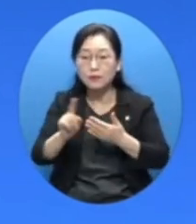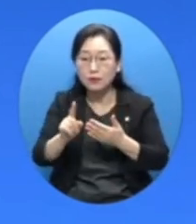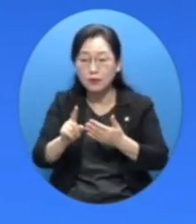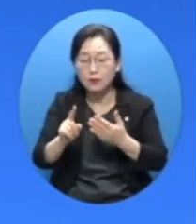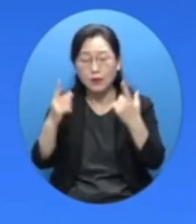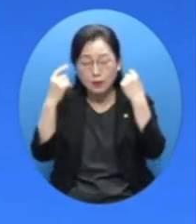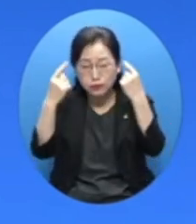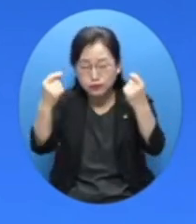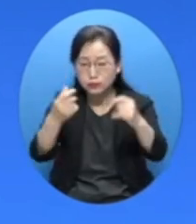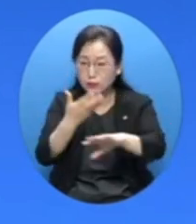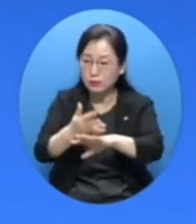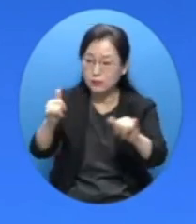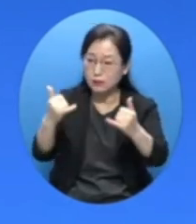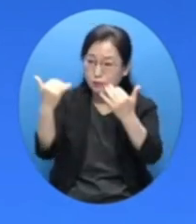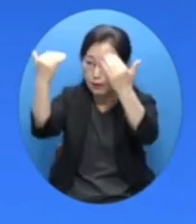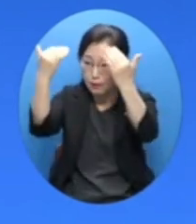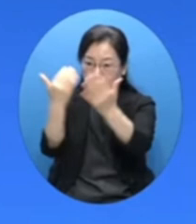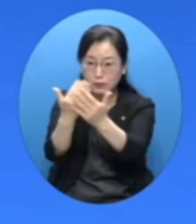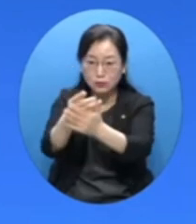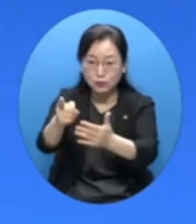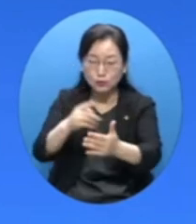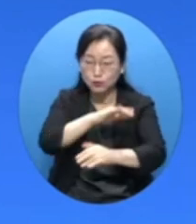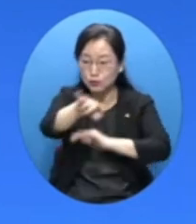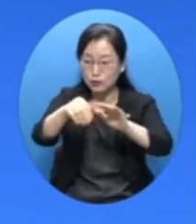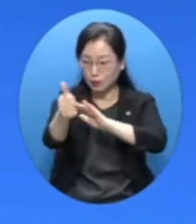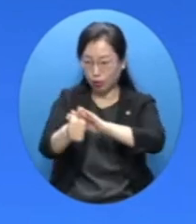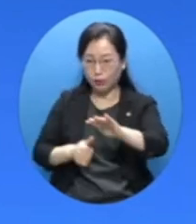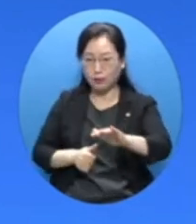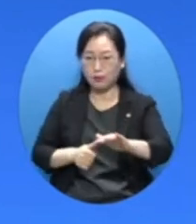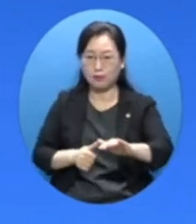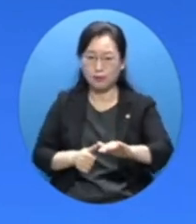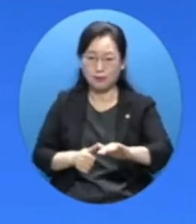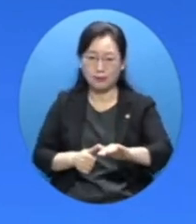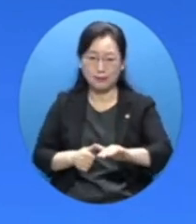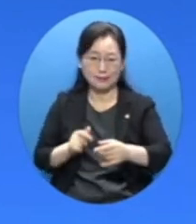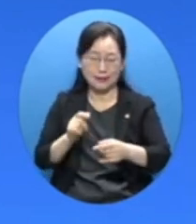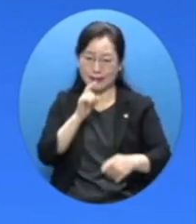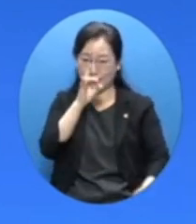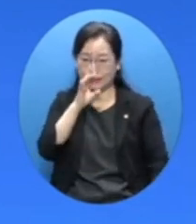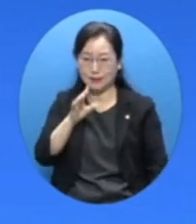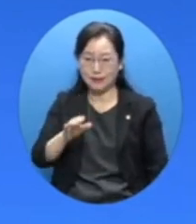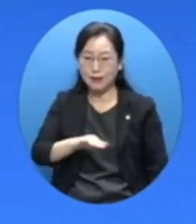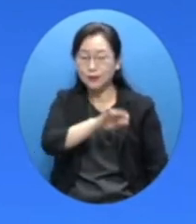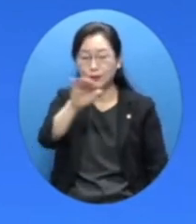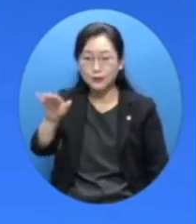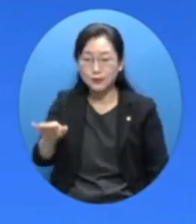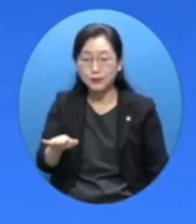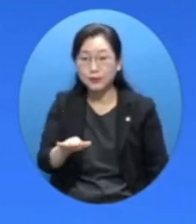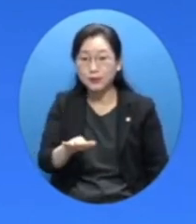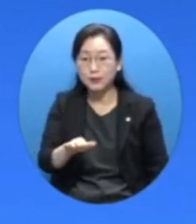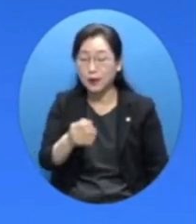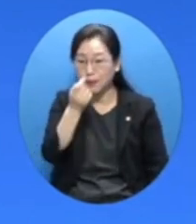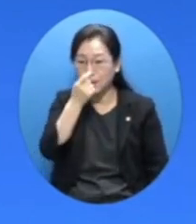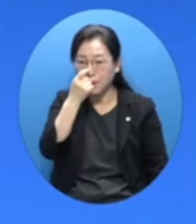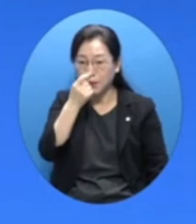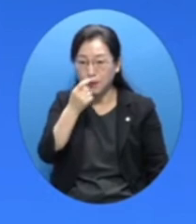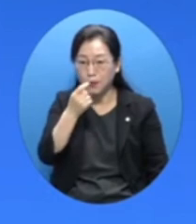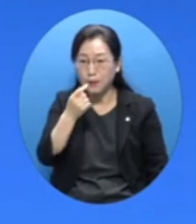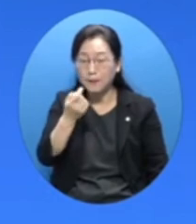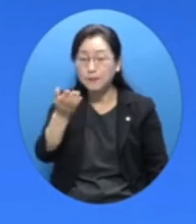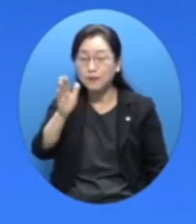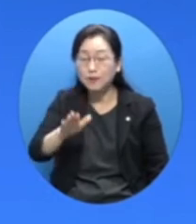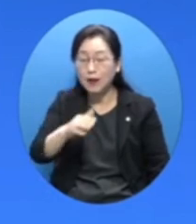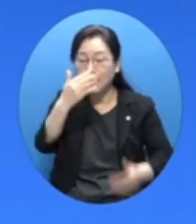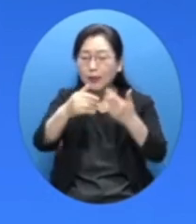다른 사람들은 다 발전하는데 우리는 뒷걸음치를 하게 되는 것입니다 그래서 우리는 모든 것을 보여야 되는데 그 중에서 하는 말씀을